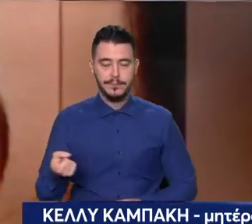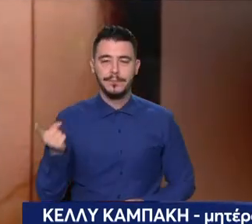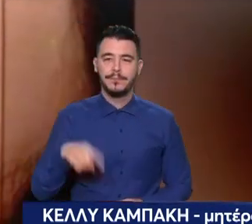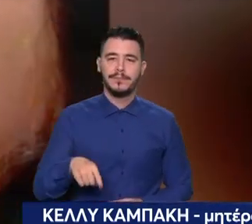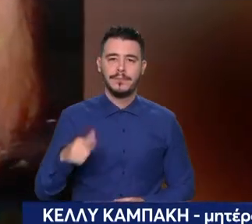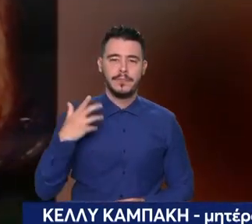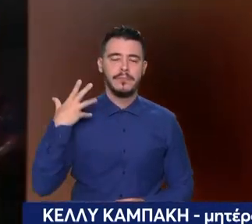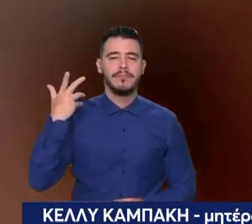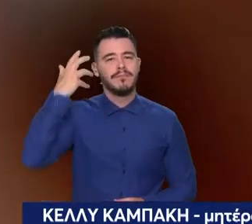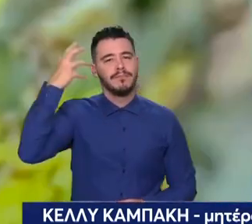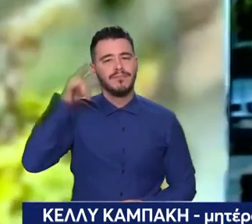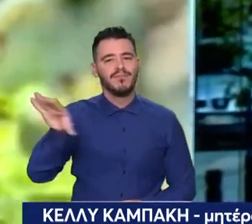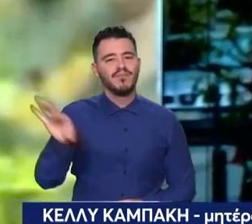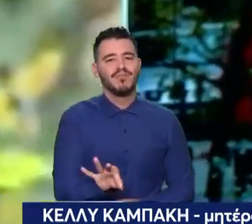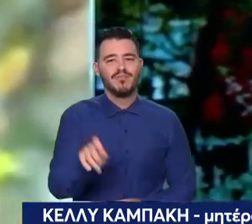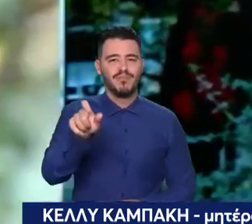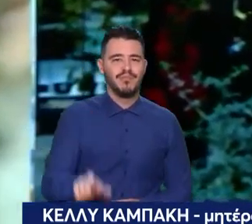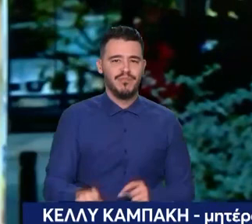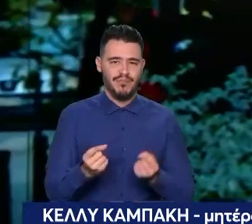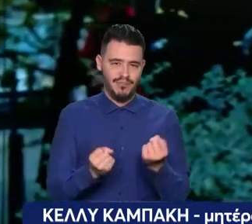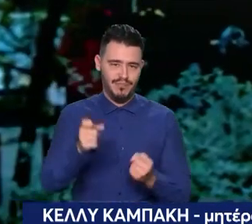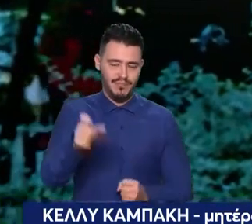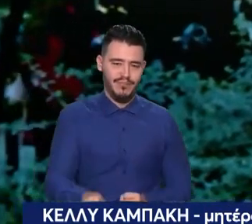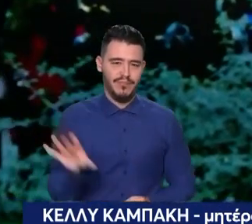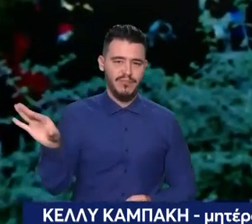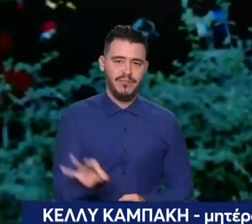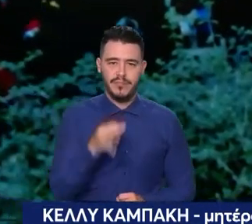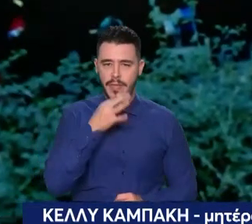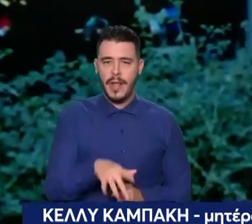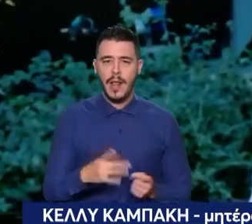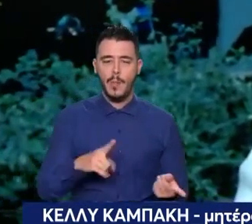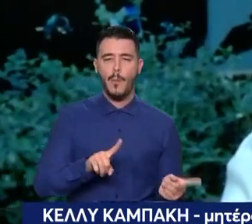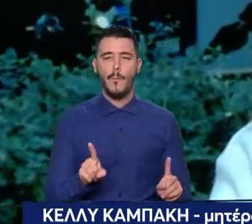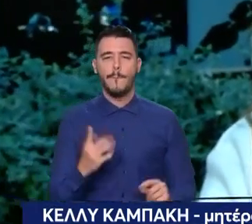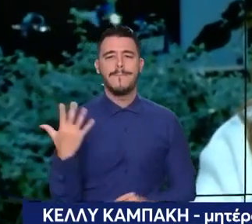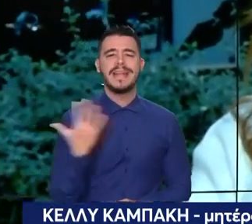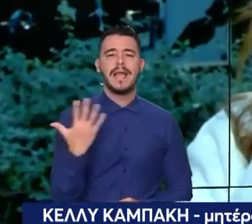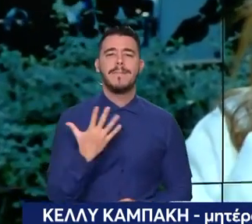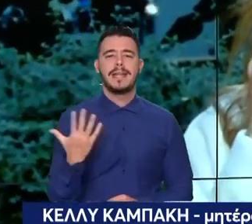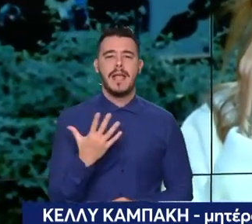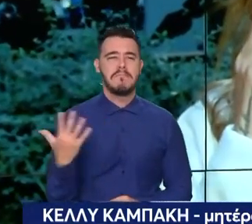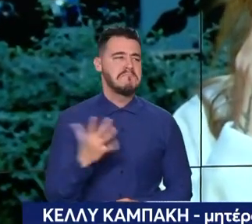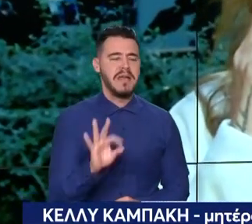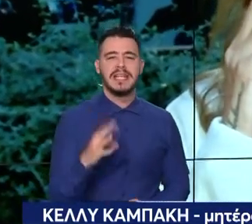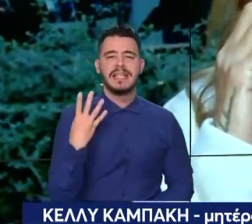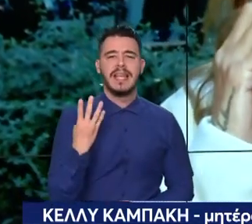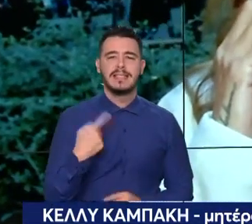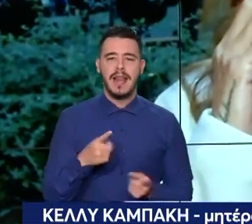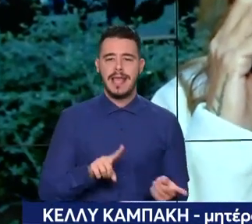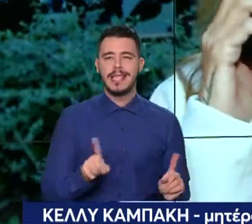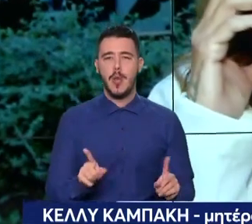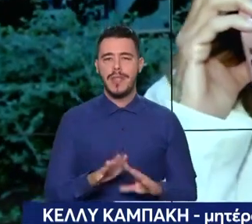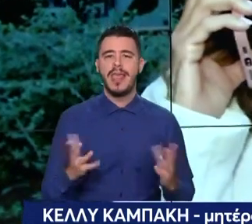όπου υποστήριζε ότι ο κατηγορούμενος πήγαινε με 54 χιλιόμετρα. Δηλαδή ότι χτύπησε το